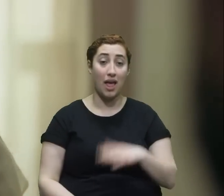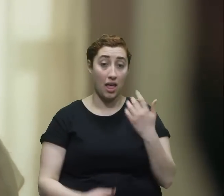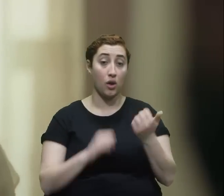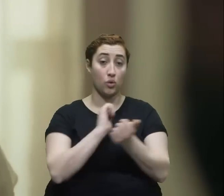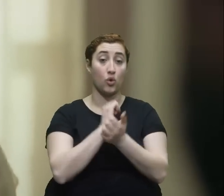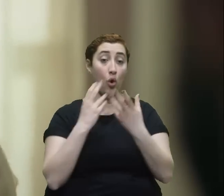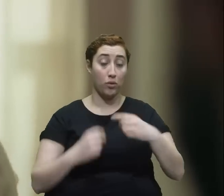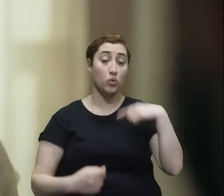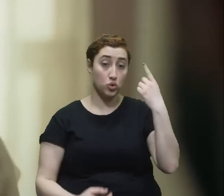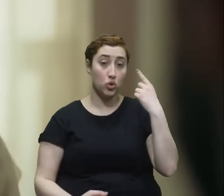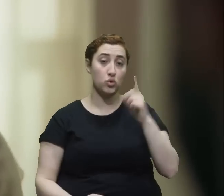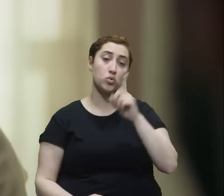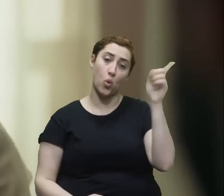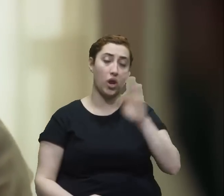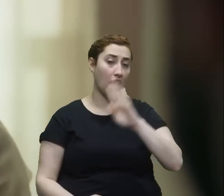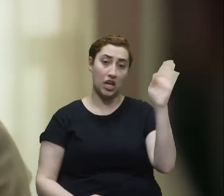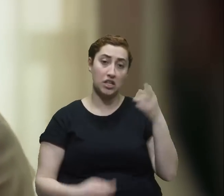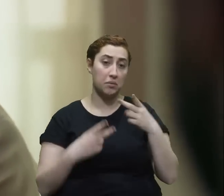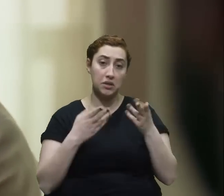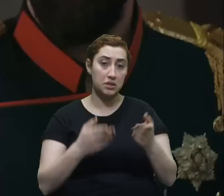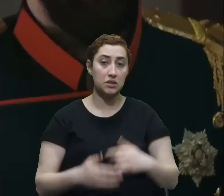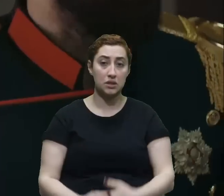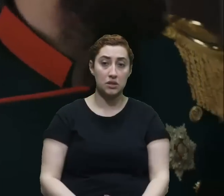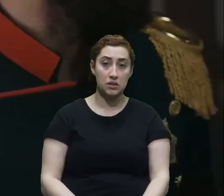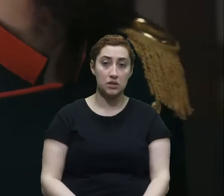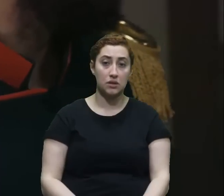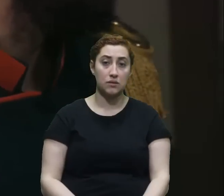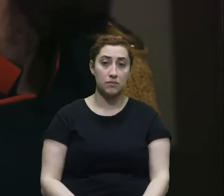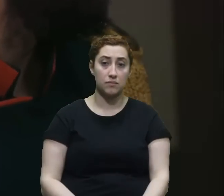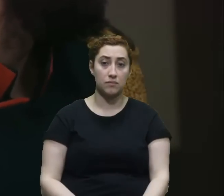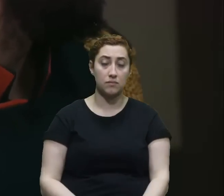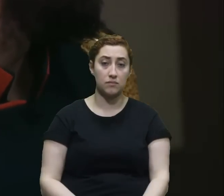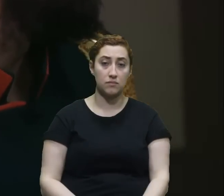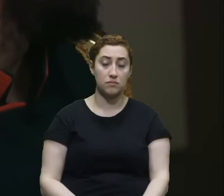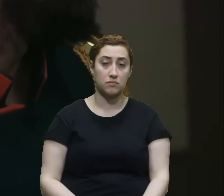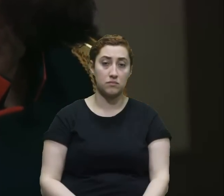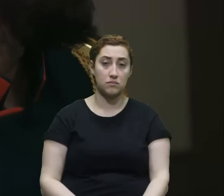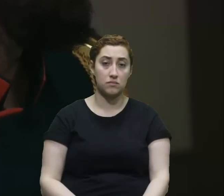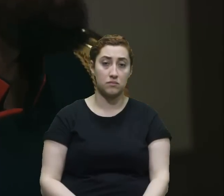Eğer tutuklamak niyetindeyseniz orada yapabilirsiniz komutan. Kabul odası.